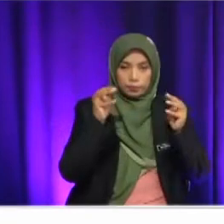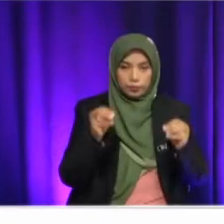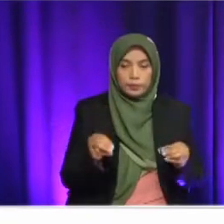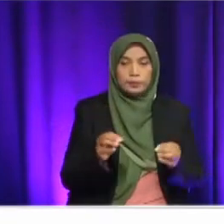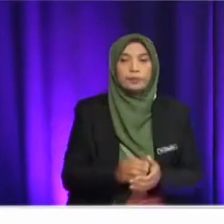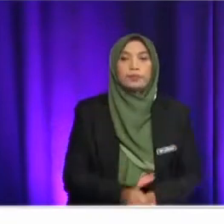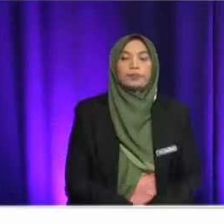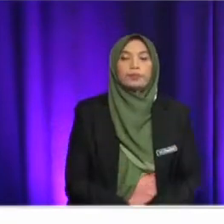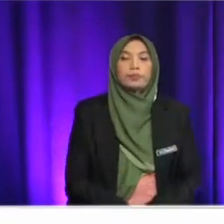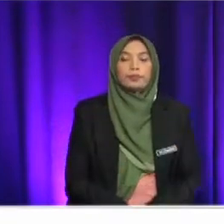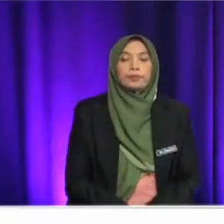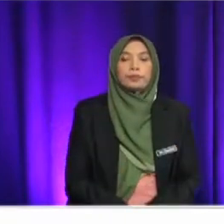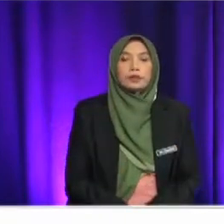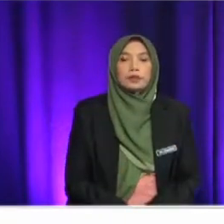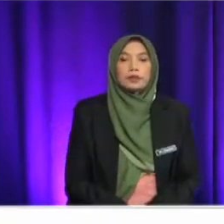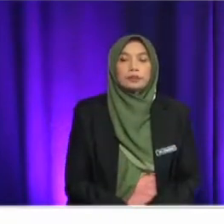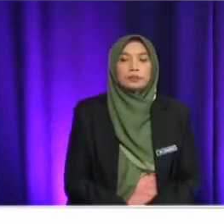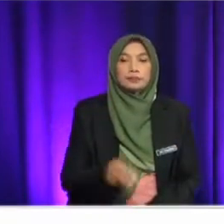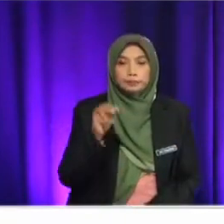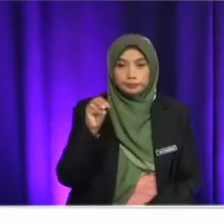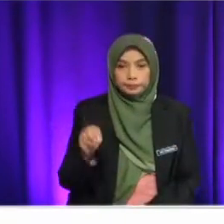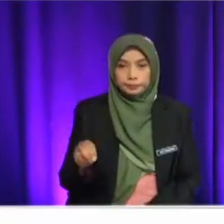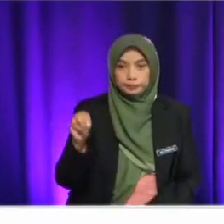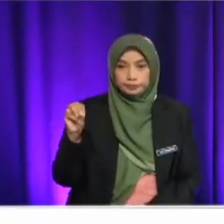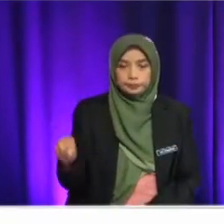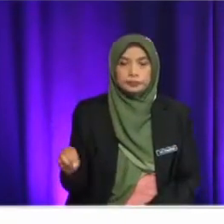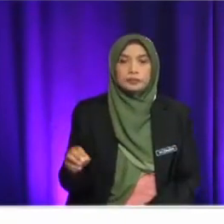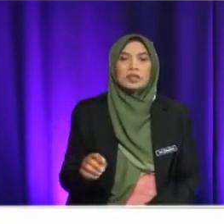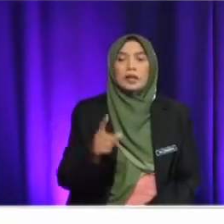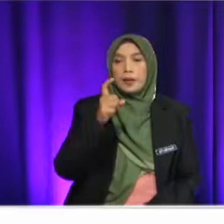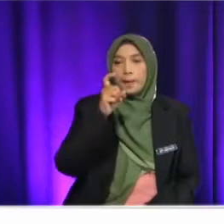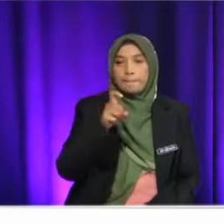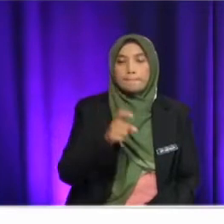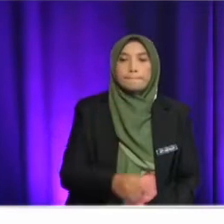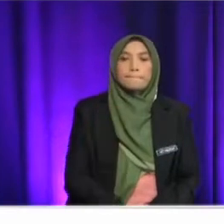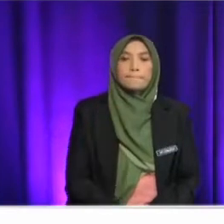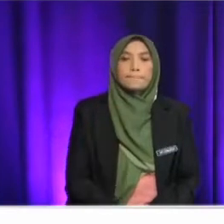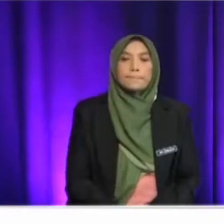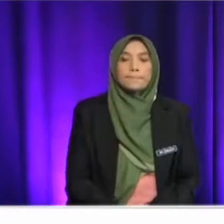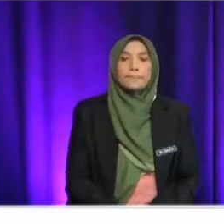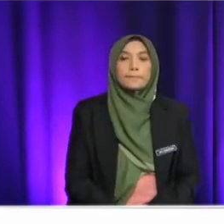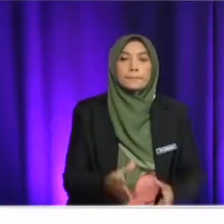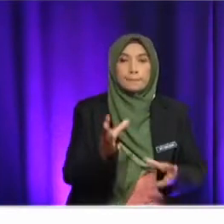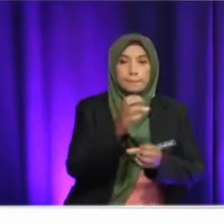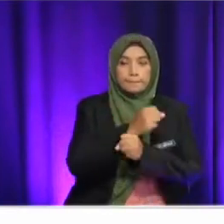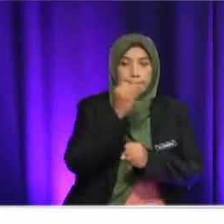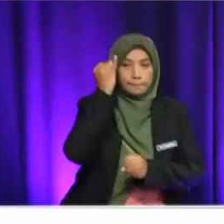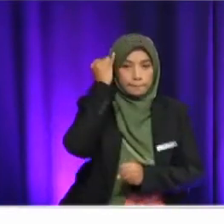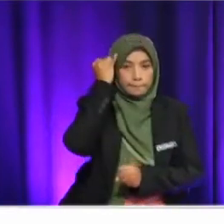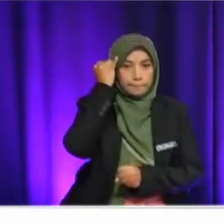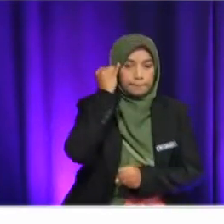sekolah merupakan platform terbaik untuk menyampaikan ilmu kepada generasi hari ini. Sebagai